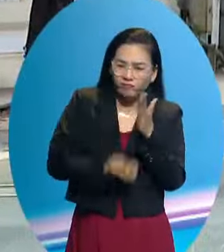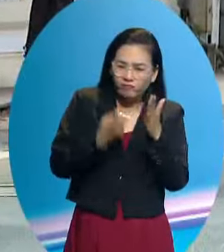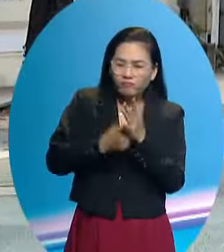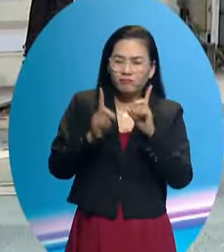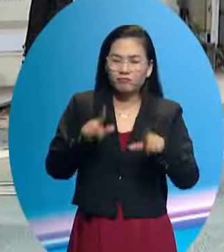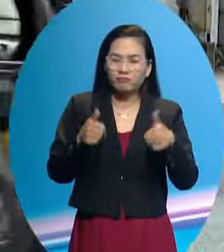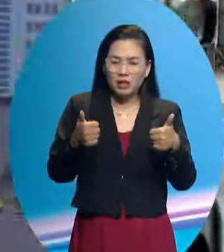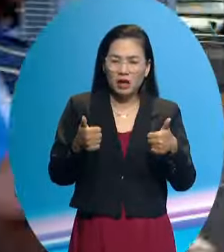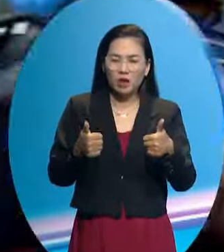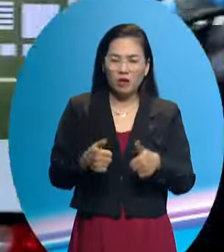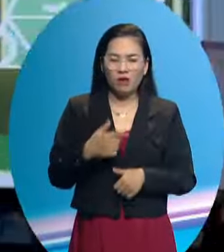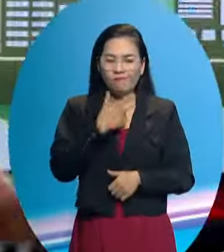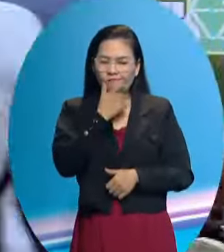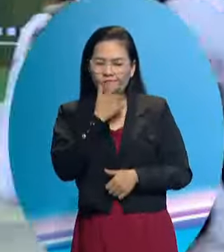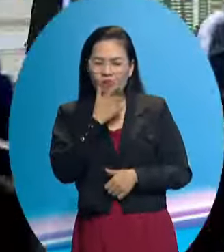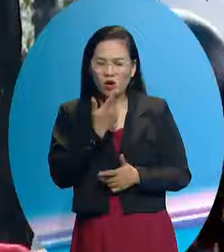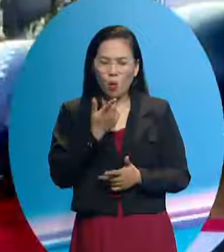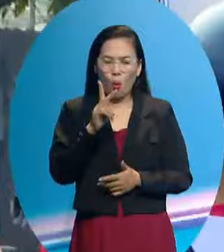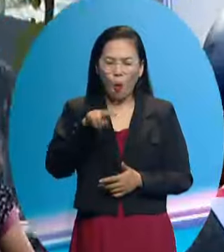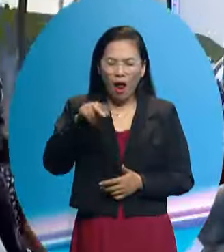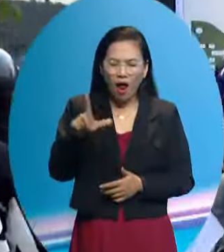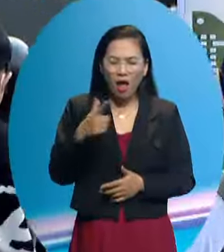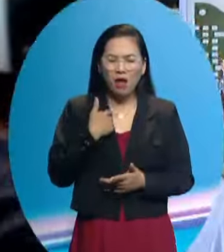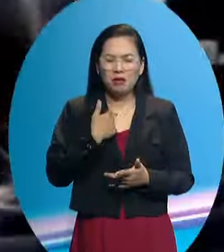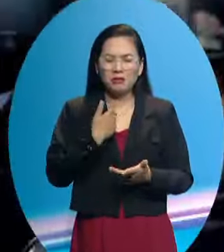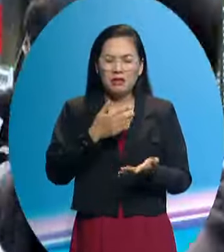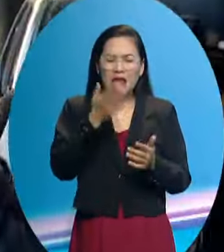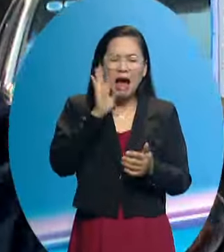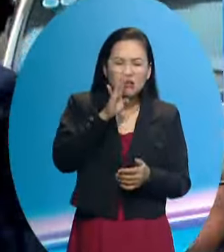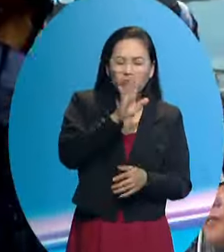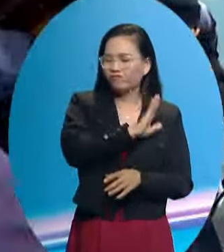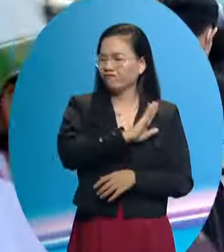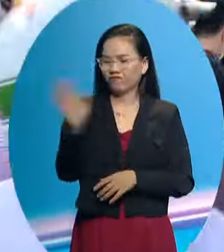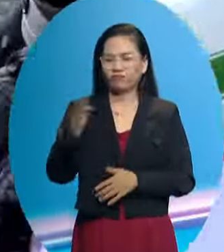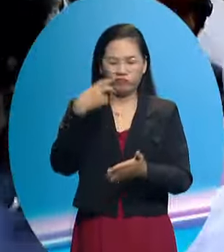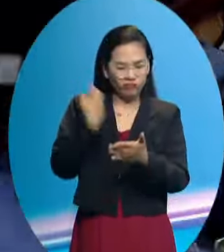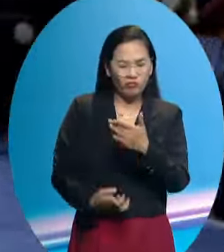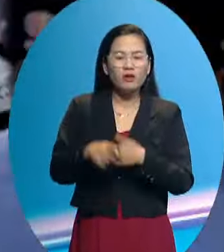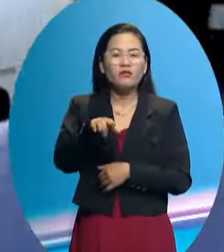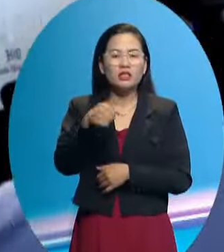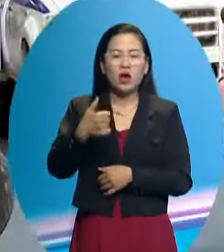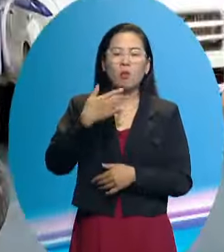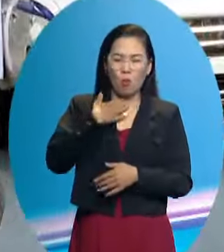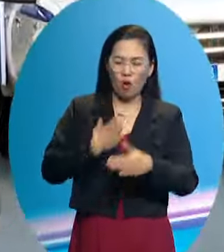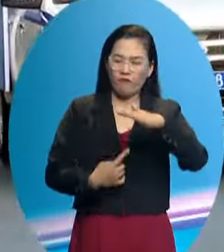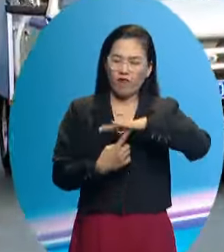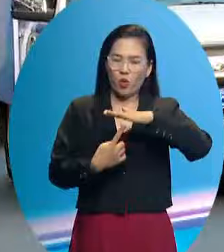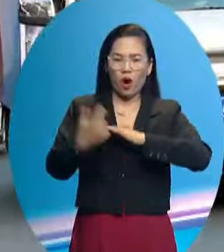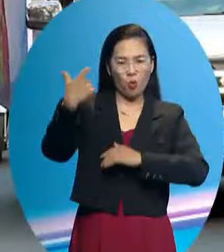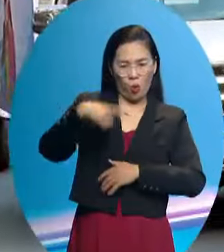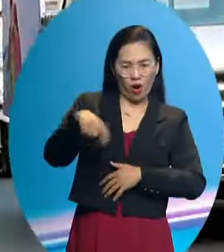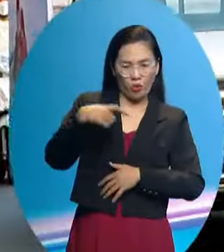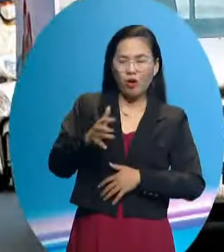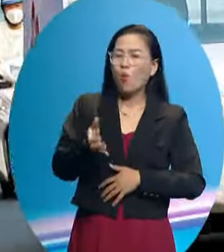nồng độ cồn không có vụng cấm không có ngoại lệ kiên quyết Hình thành thói quen văn hóa đã uống rượu bia không lá xe trong nhân dân